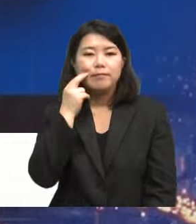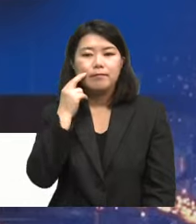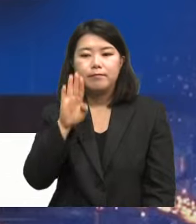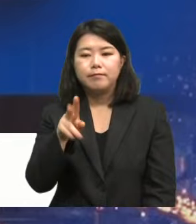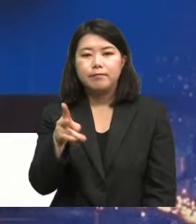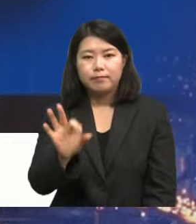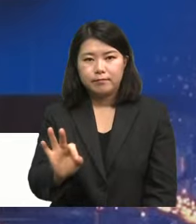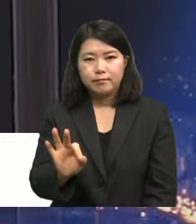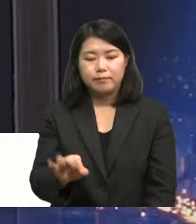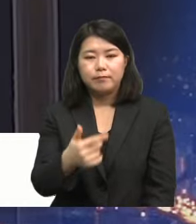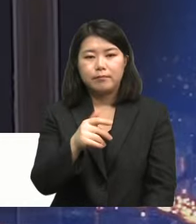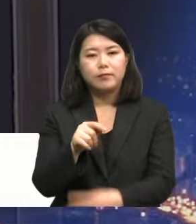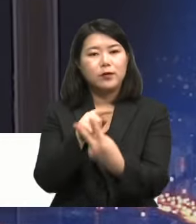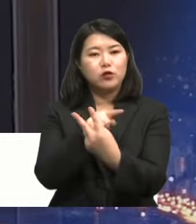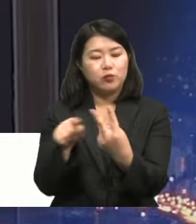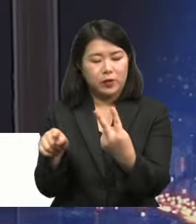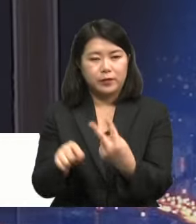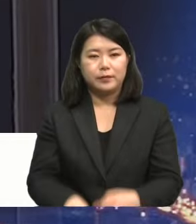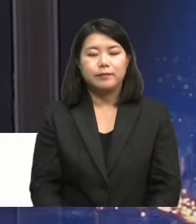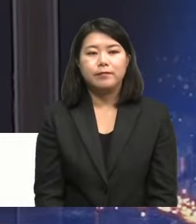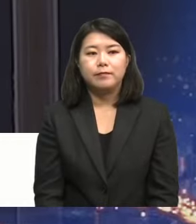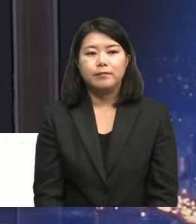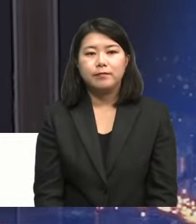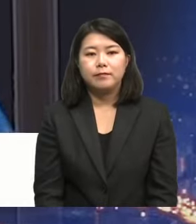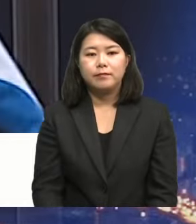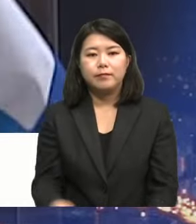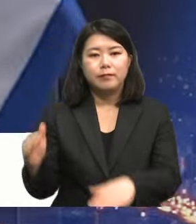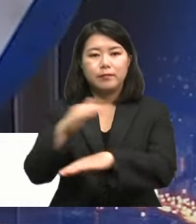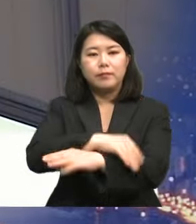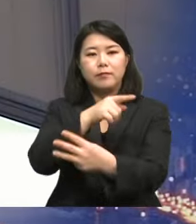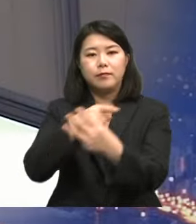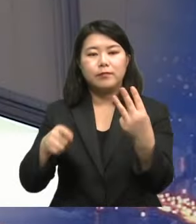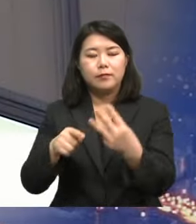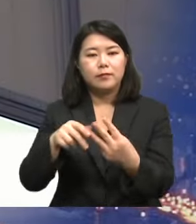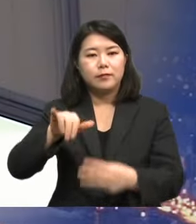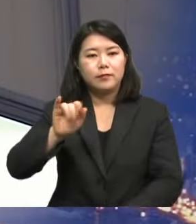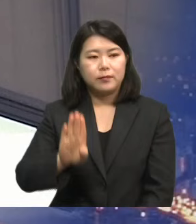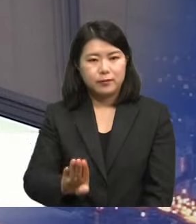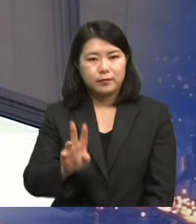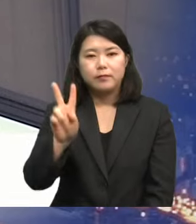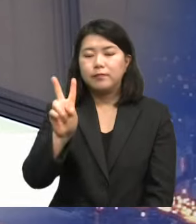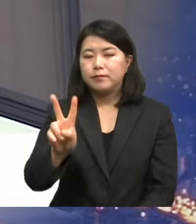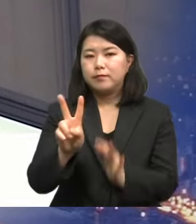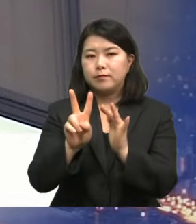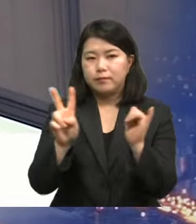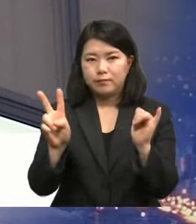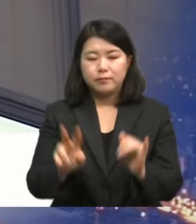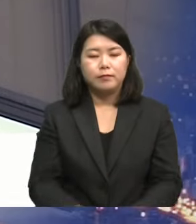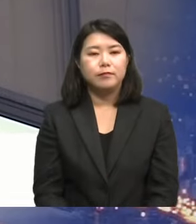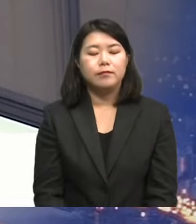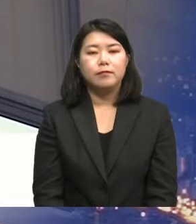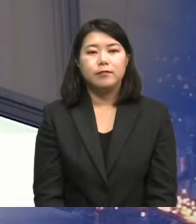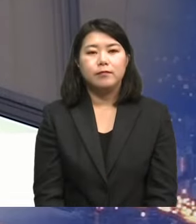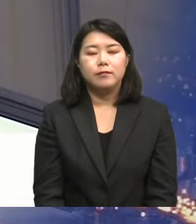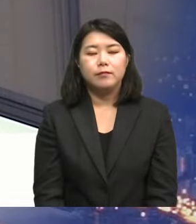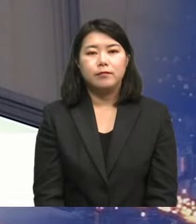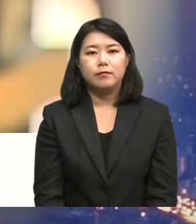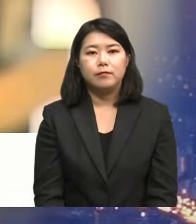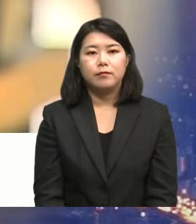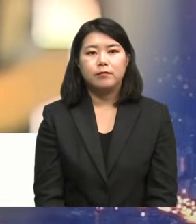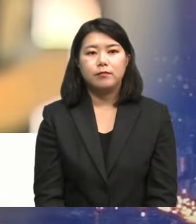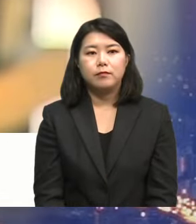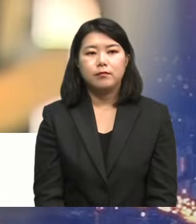남인순 박성수 후보가 낙점됐고 파주 갑은 윤후덕 조일출 후보가 본선을 향한 경쟁에 돌입하게